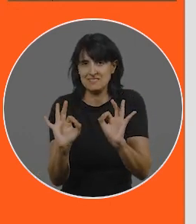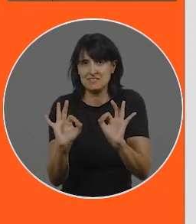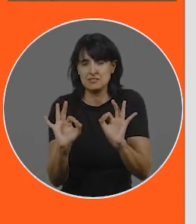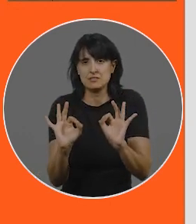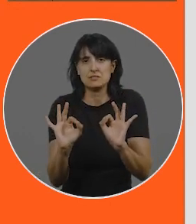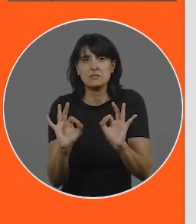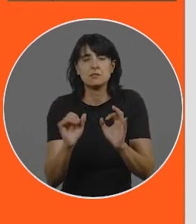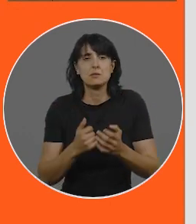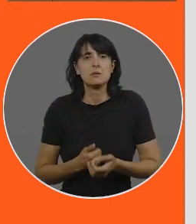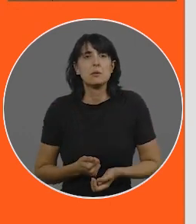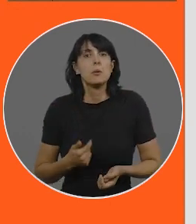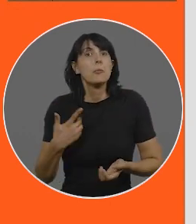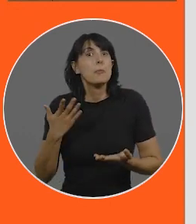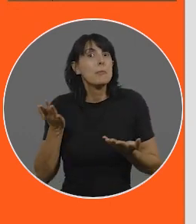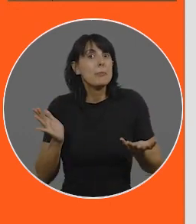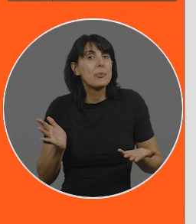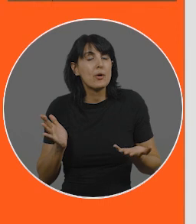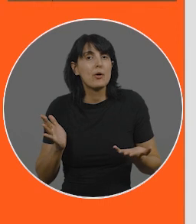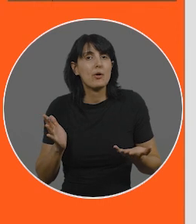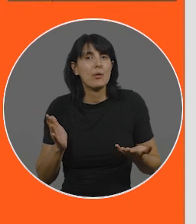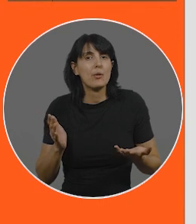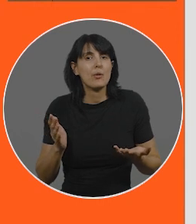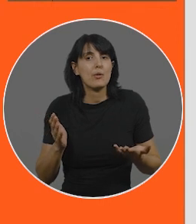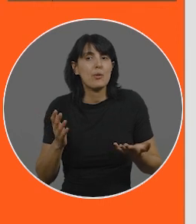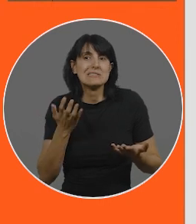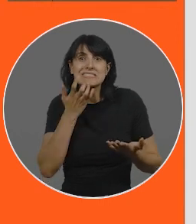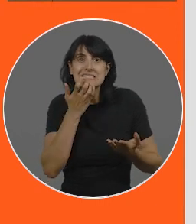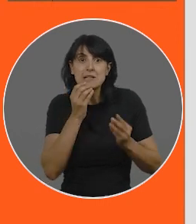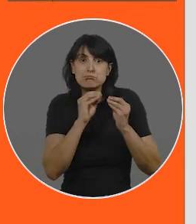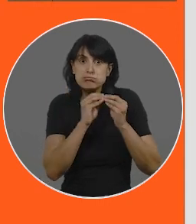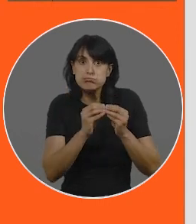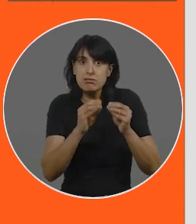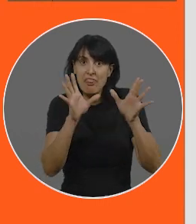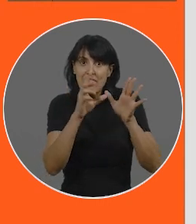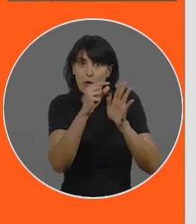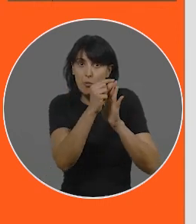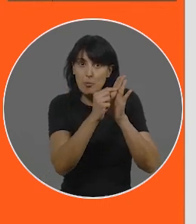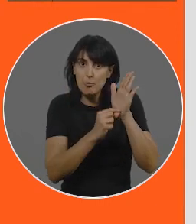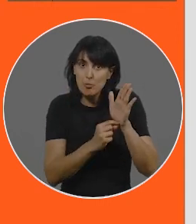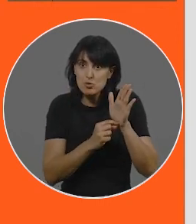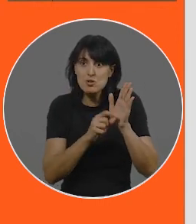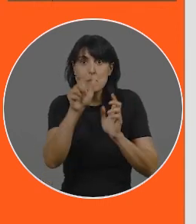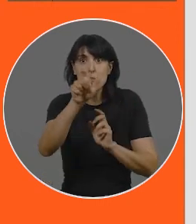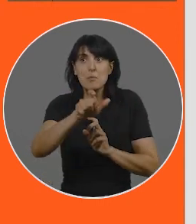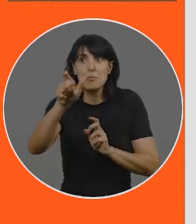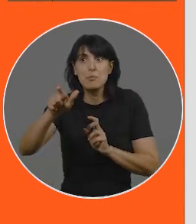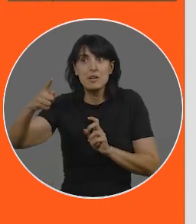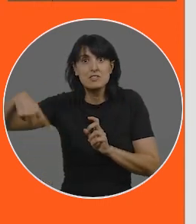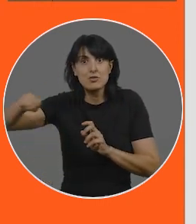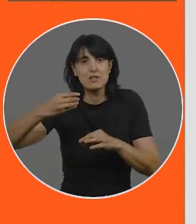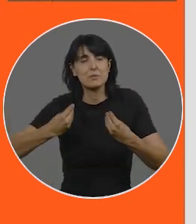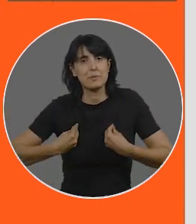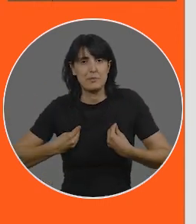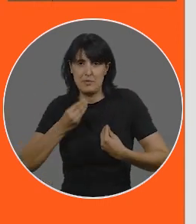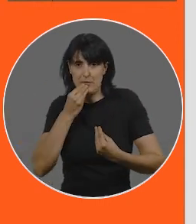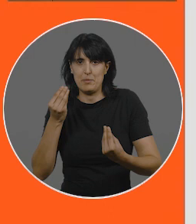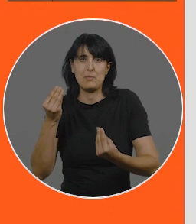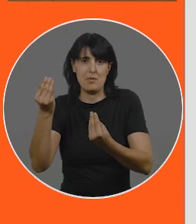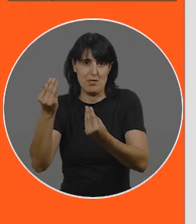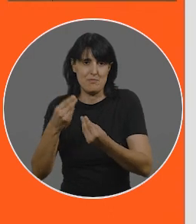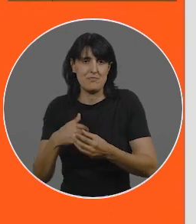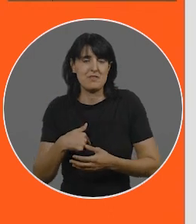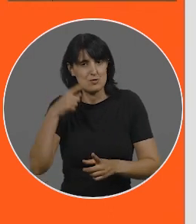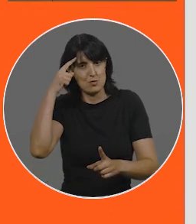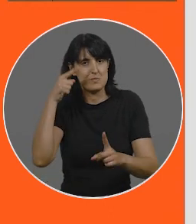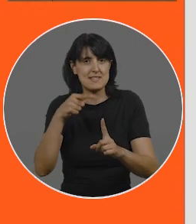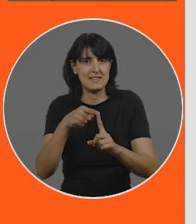concrets, però arreglant tot això fas la vida millor a moltes persones i aquest seria l'objectiu, no? Sobretot